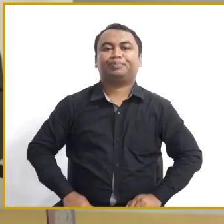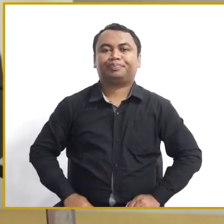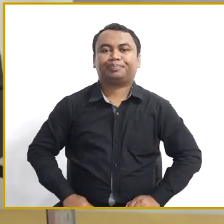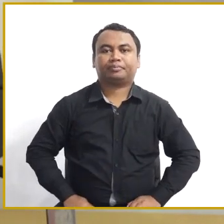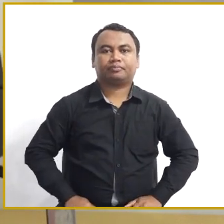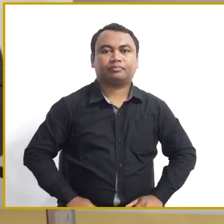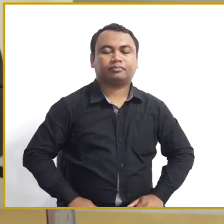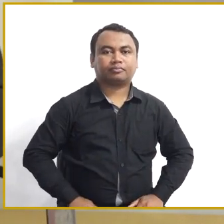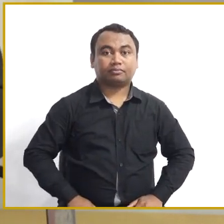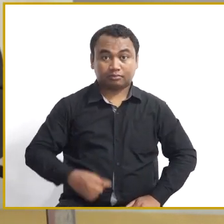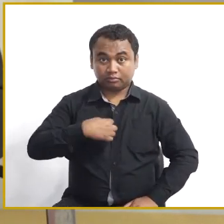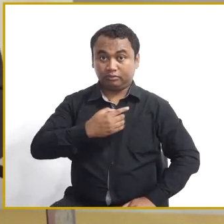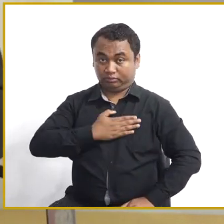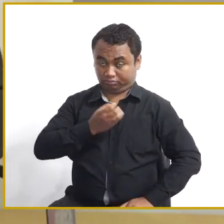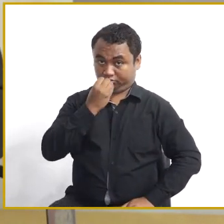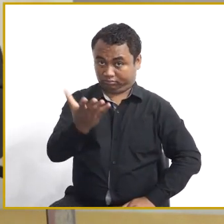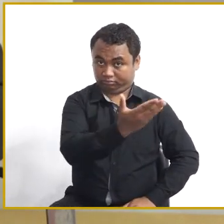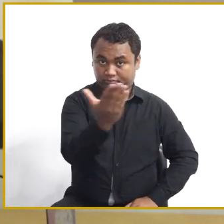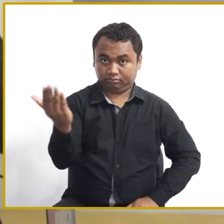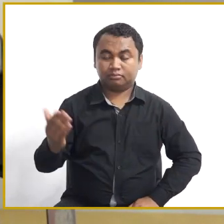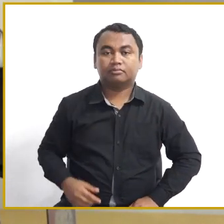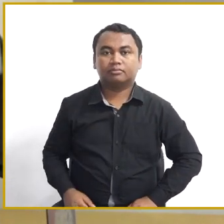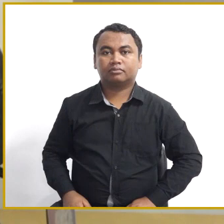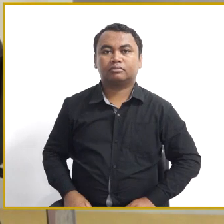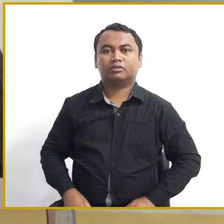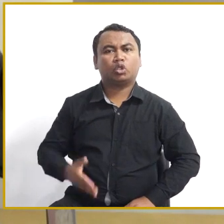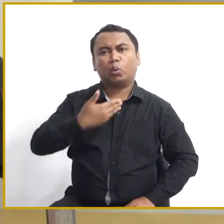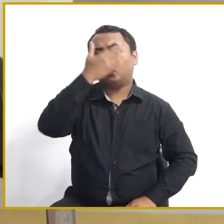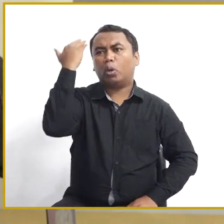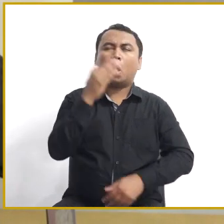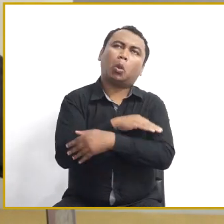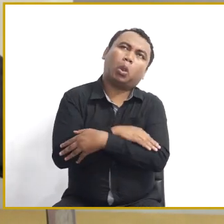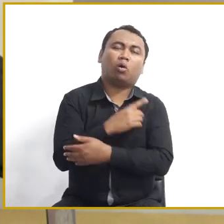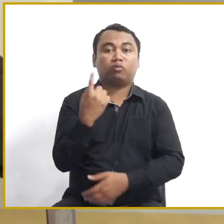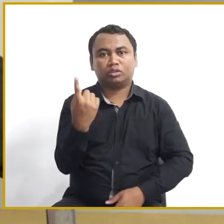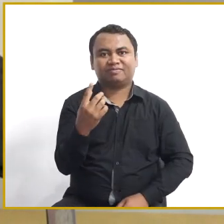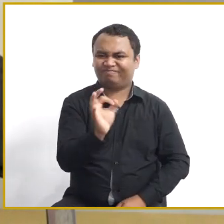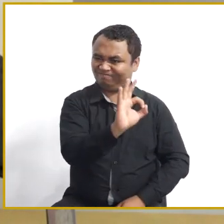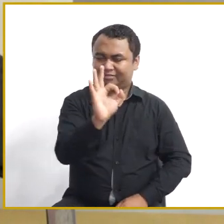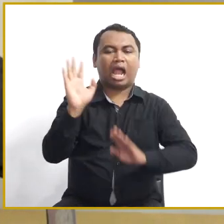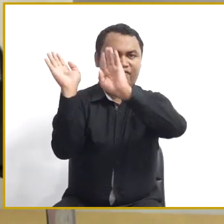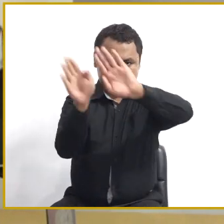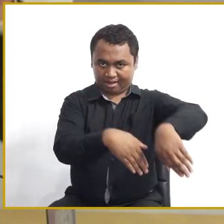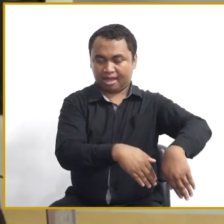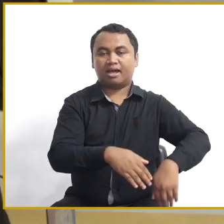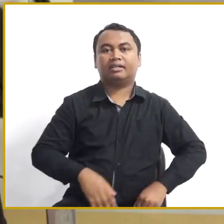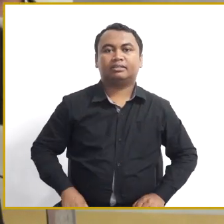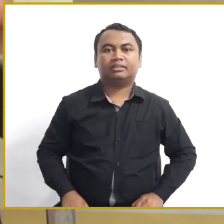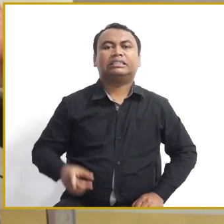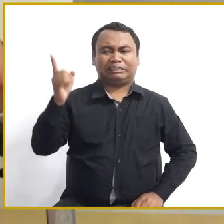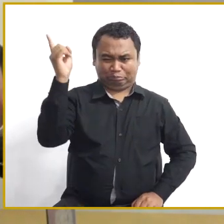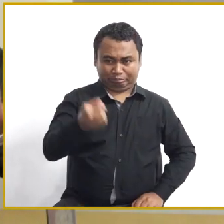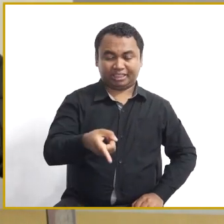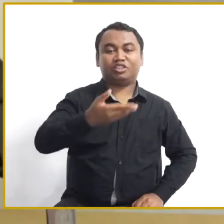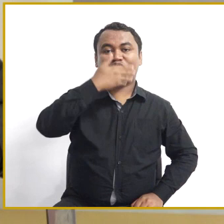Dika tiako atongavana amin'izay dia ny hoe tsy misy olona mirenireny zany ray aloha zay, zany hoe ampihena